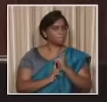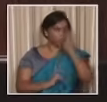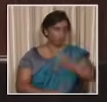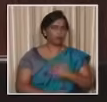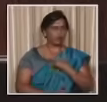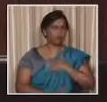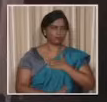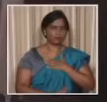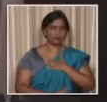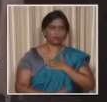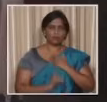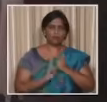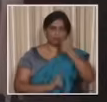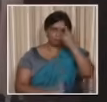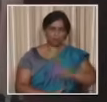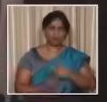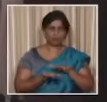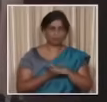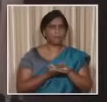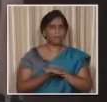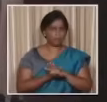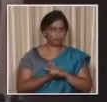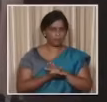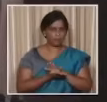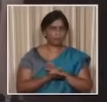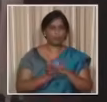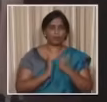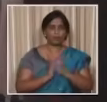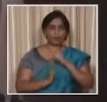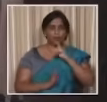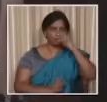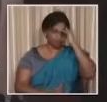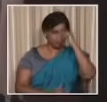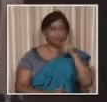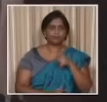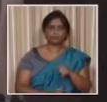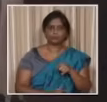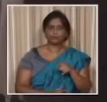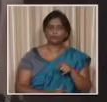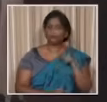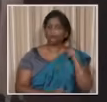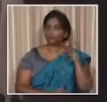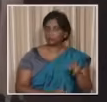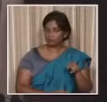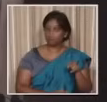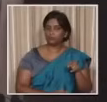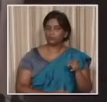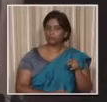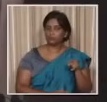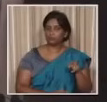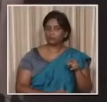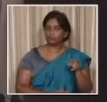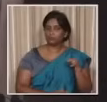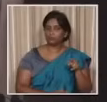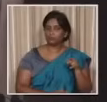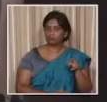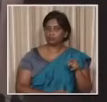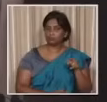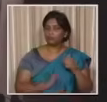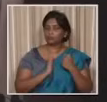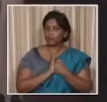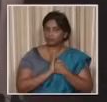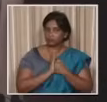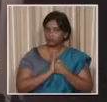එකක්. මේක පෞද්ගලික පැහැදිලි කිරීමක්. ගරු කතානායකතුමනි. ගරු විපක්ෂ නායකතුමා ඔබතුමා කෙටි.